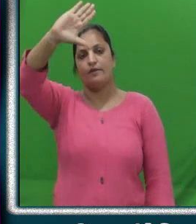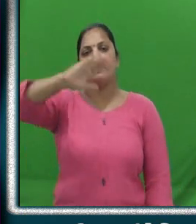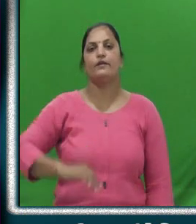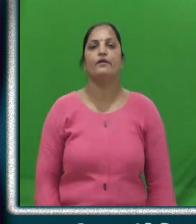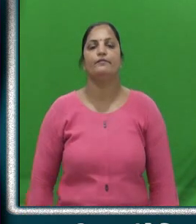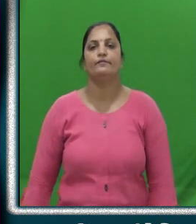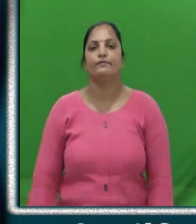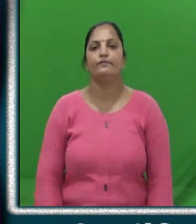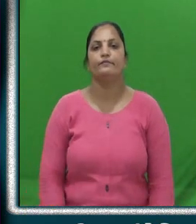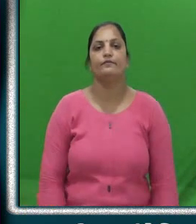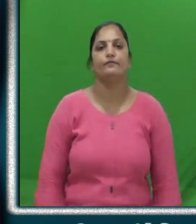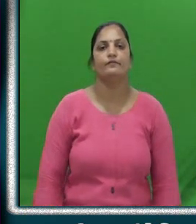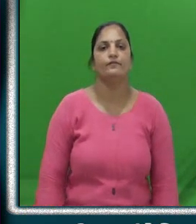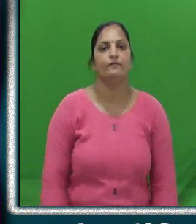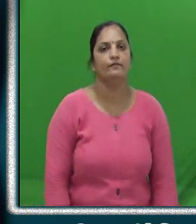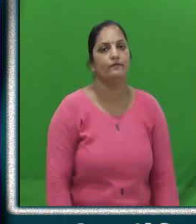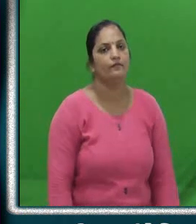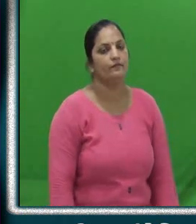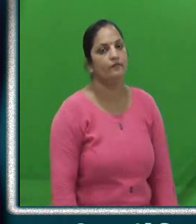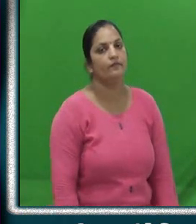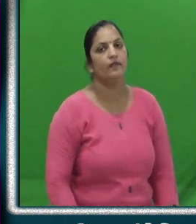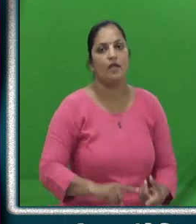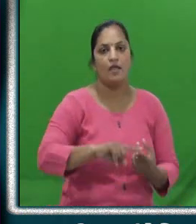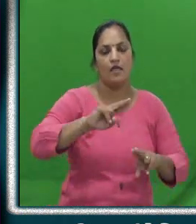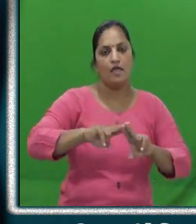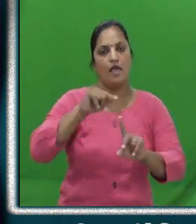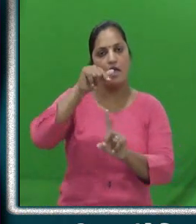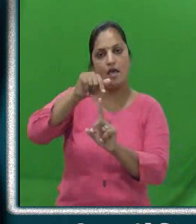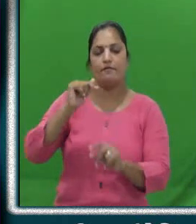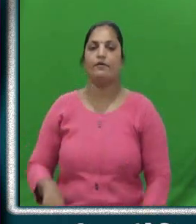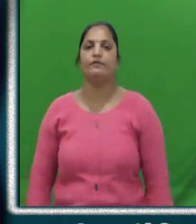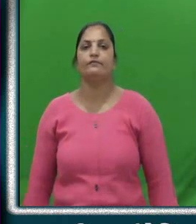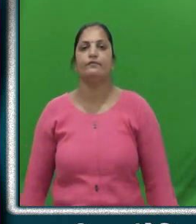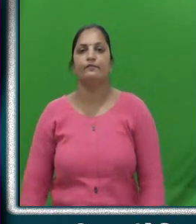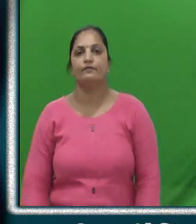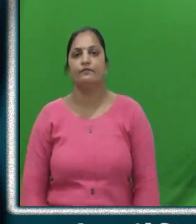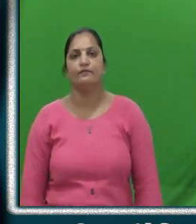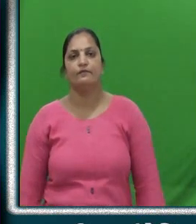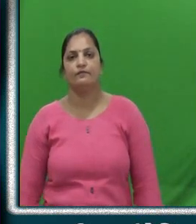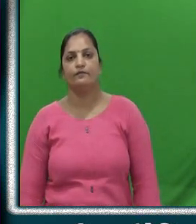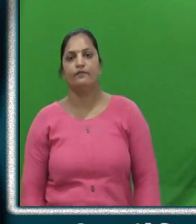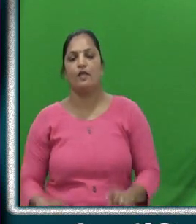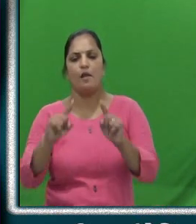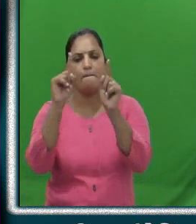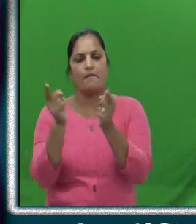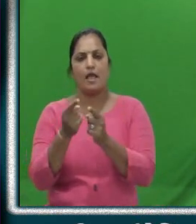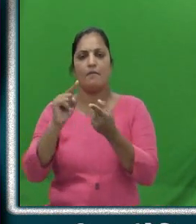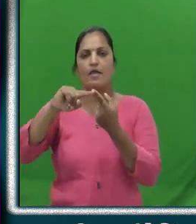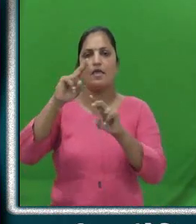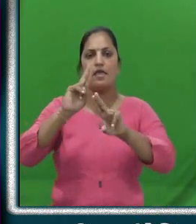એન્વાયરમેન્ટાલિસ્ટ ફાઉન્ડેશન ઓફ ઇન્ડિયા ધ બ્રેકેટ EFI બ્રેકેટની અંદર કૌંસની અંદર EFI લખી દેવાનું લખવું હોય